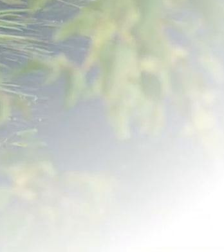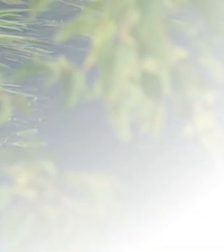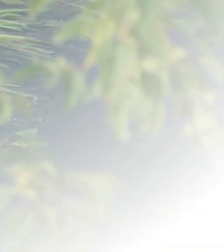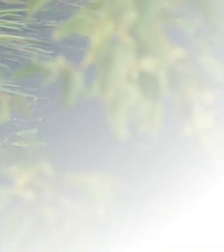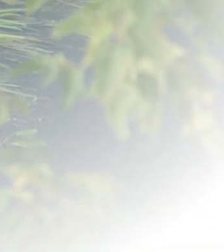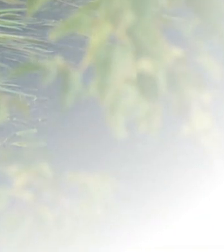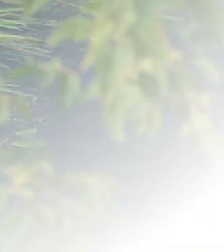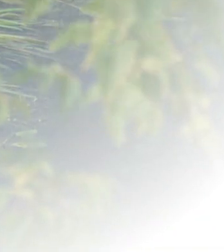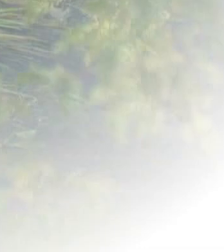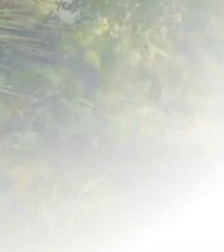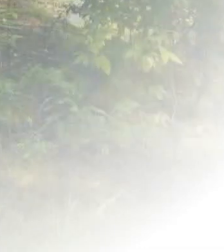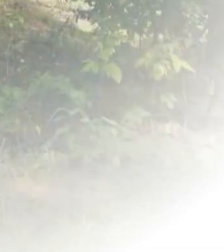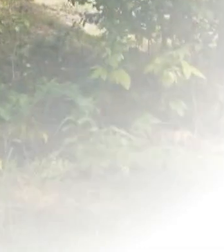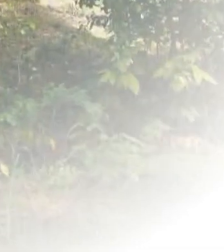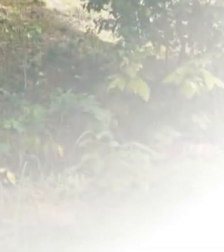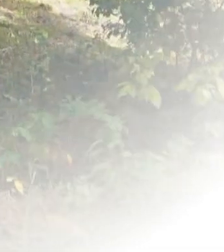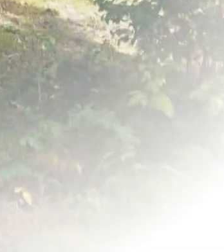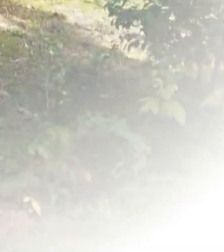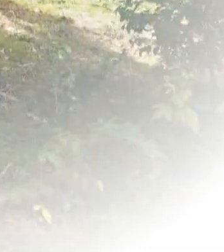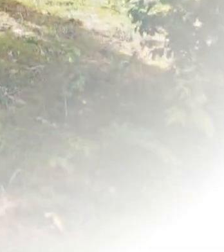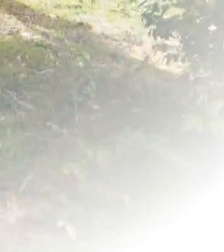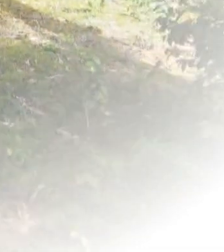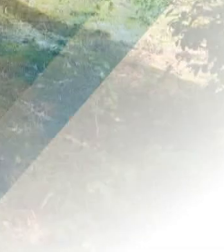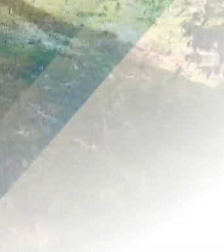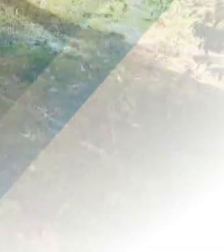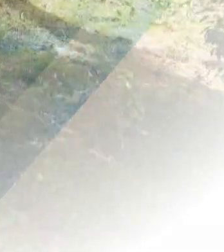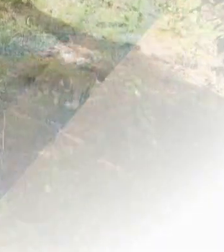куполе плели венки и пускали их по воде